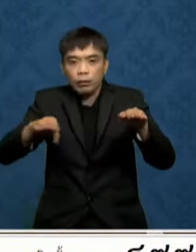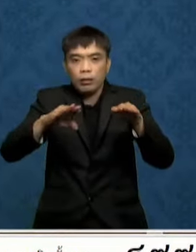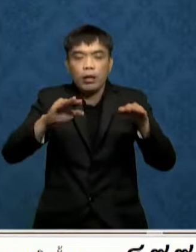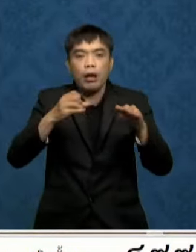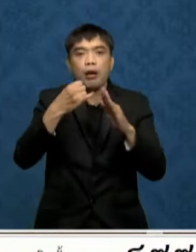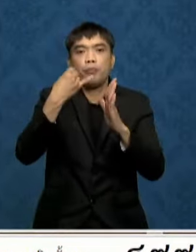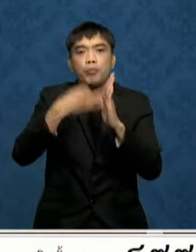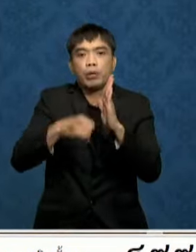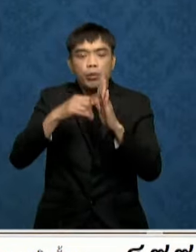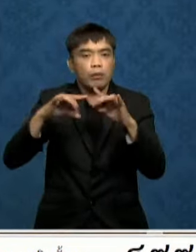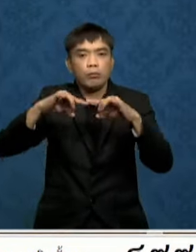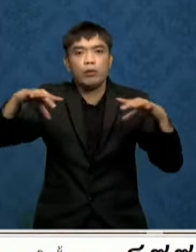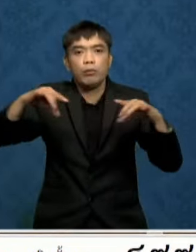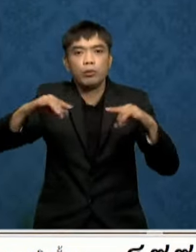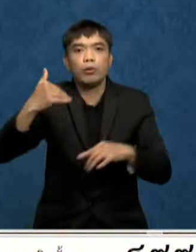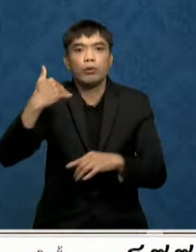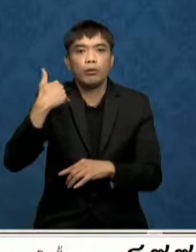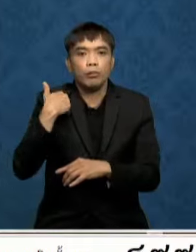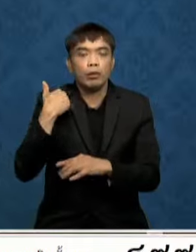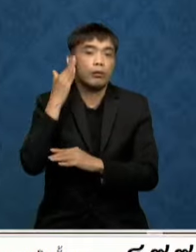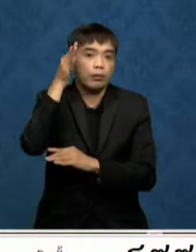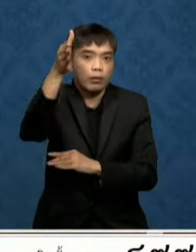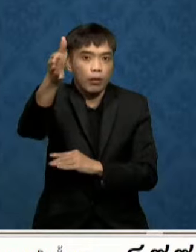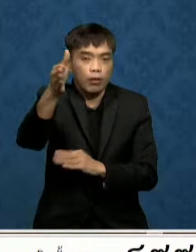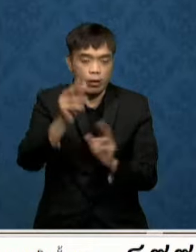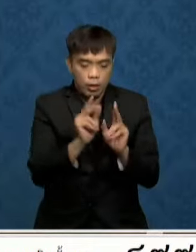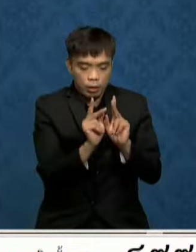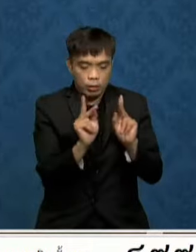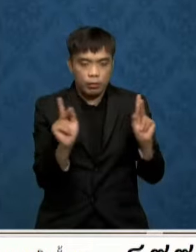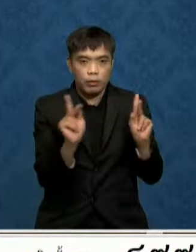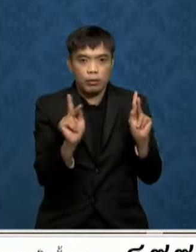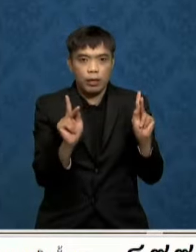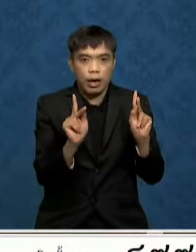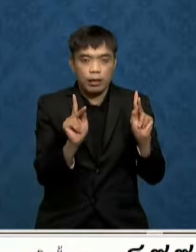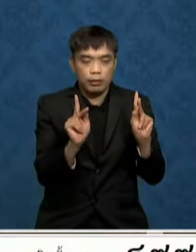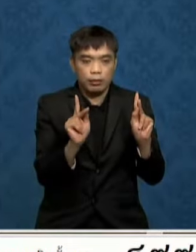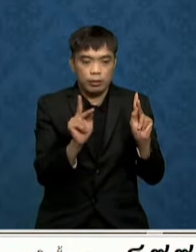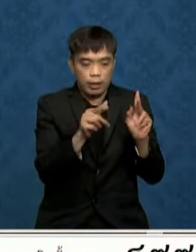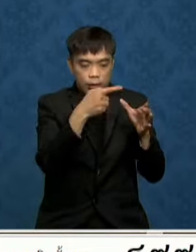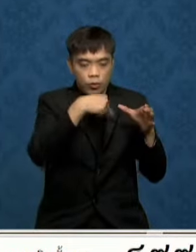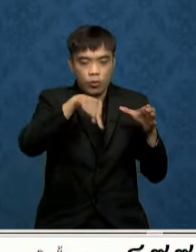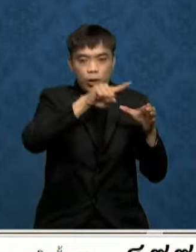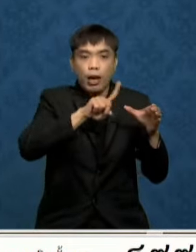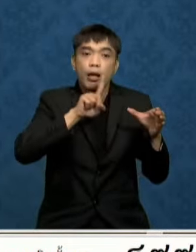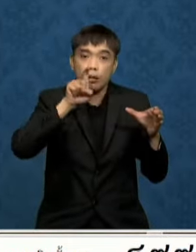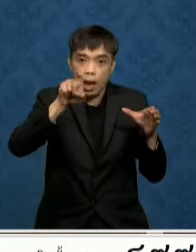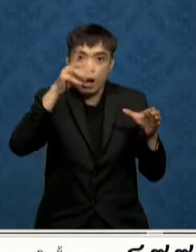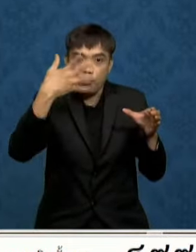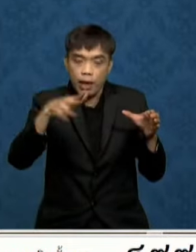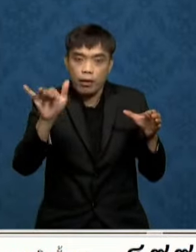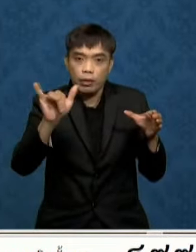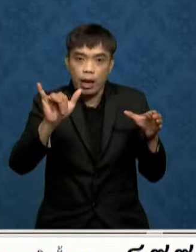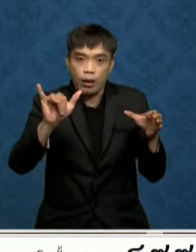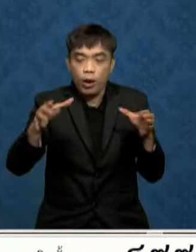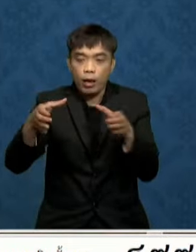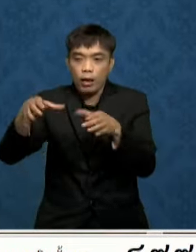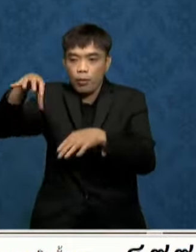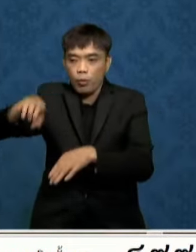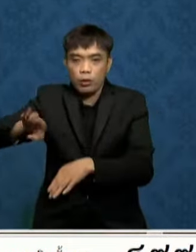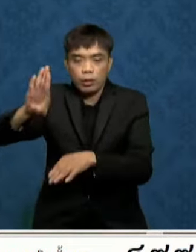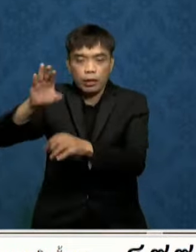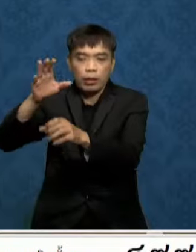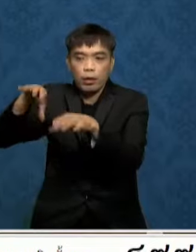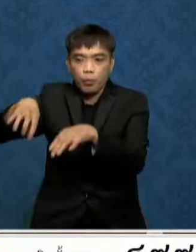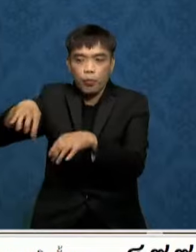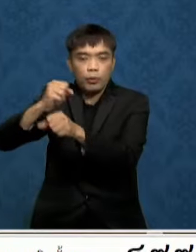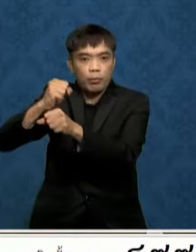นะฮะในกรรมธิการเนี่ยได้มีการซักถามหน่วยงานที่มาชี้แจงหรือไม่คะว่าสรุปแล้วเนี่ยมันถือว่าเป็น